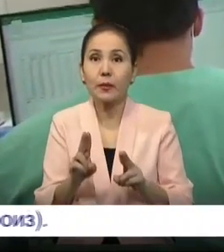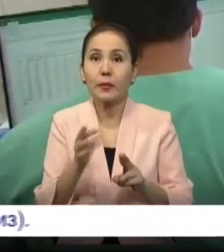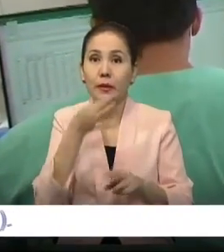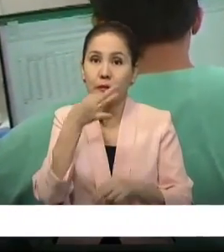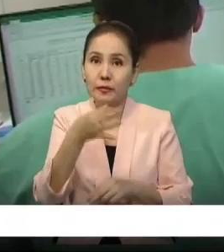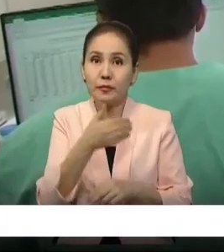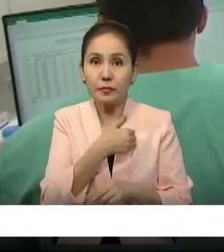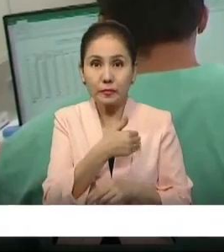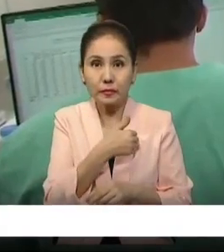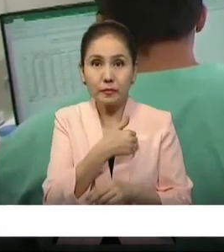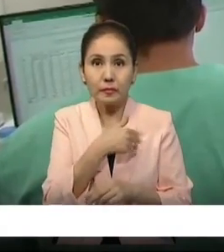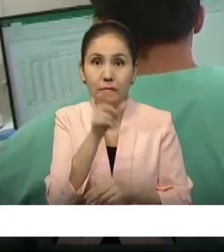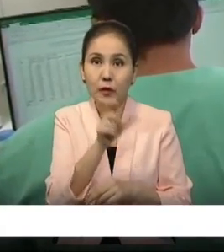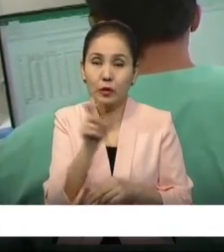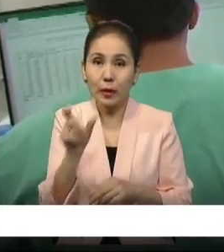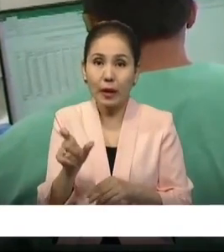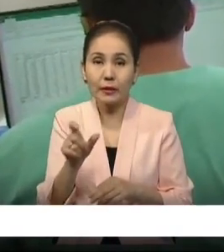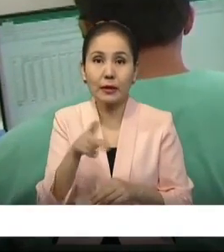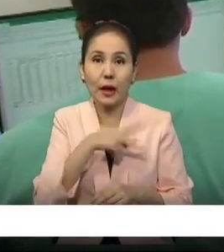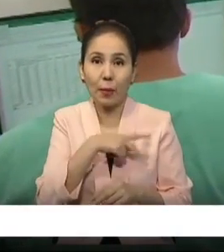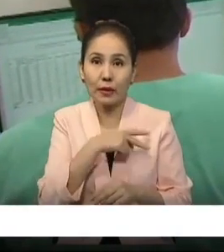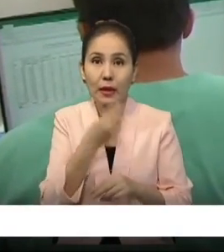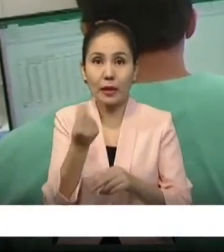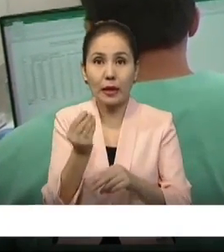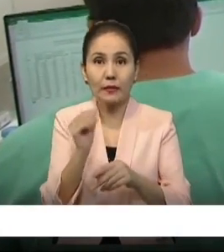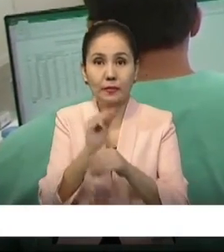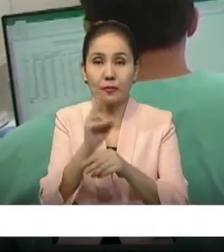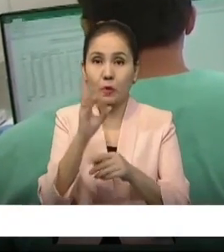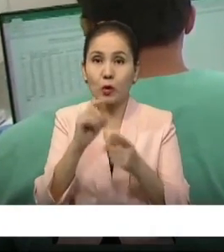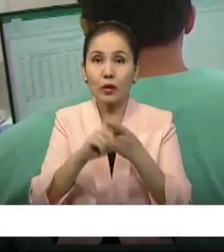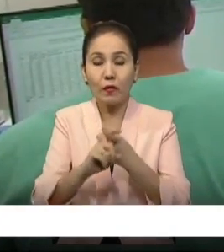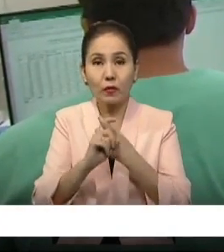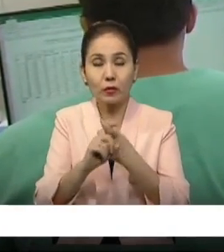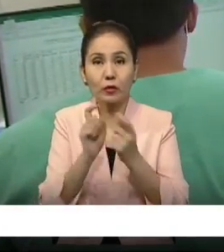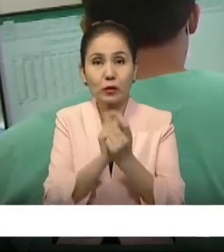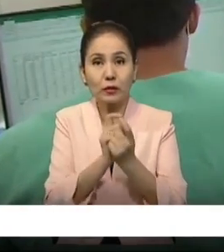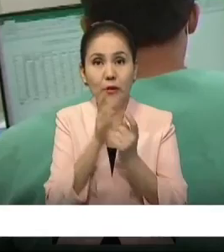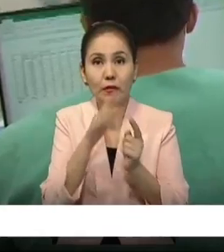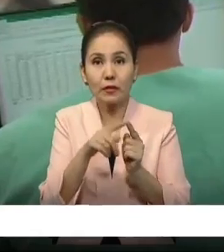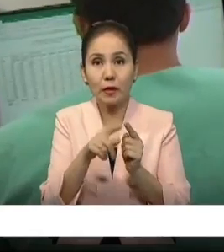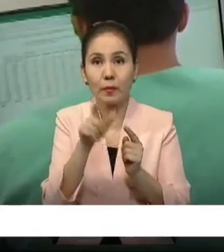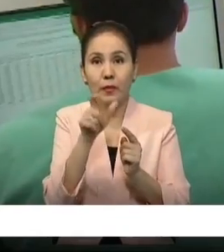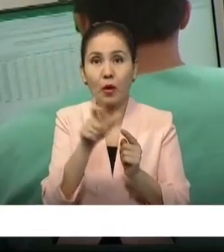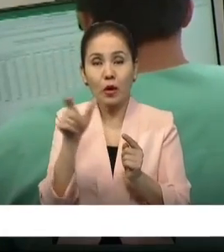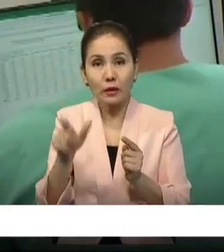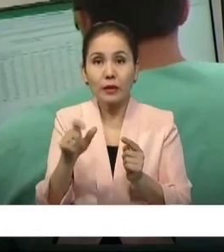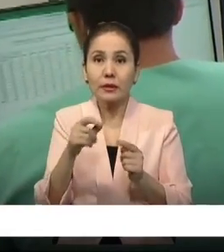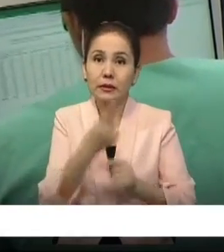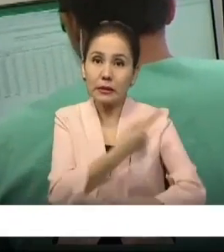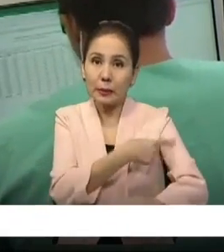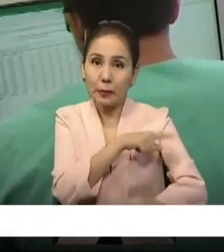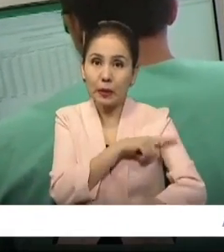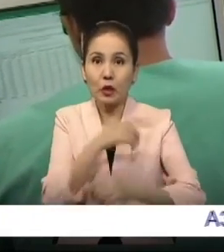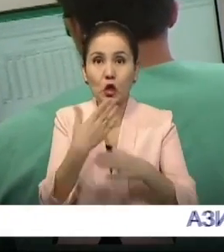aytaman, ya'ni xodimlarni rag'batlantirish maqsadida koronavirus infeksiyasiga qarshi kurash davrida aholini tibbiy yordam xizmati